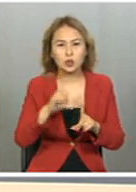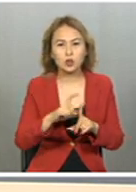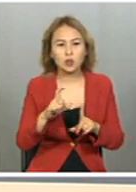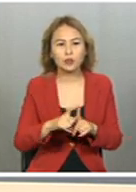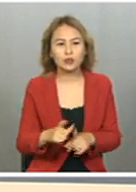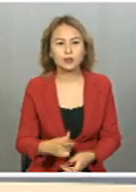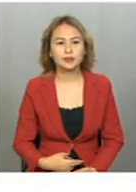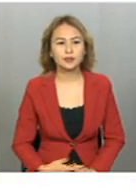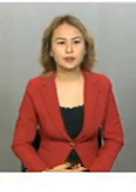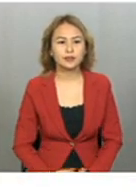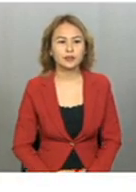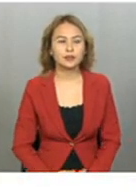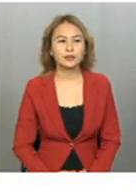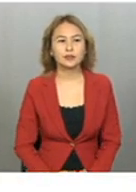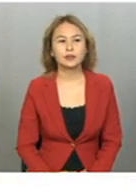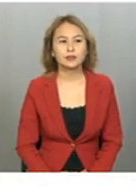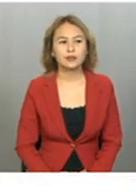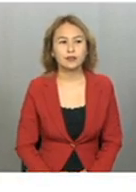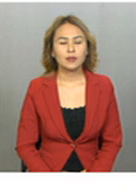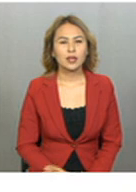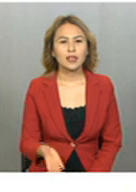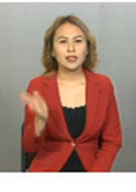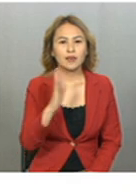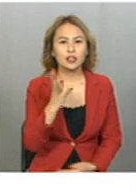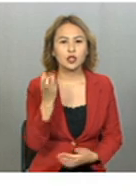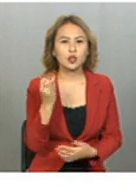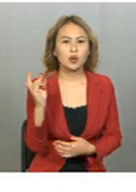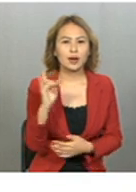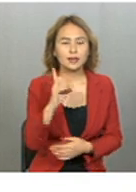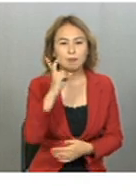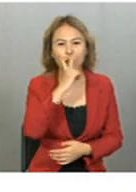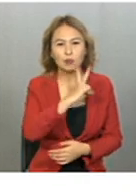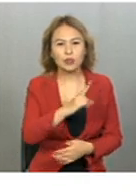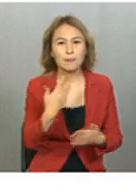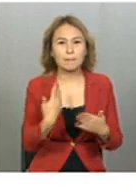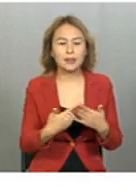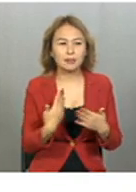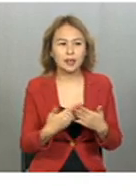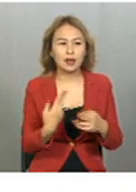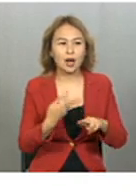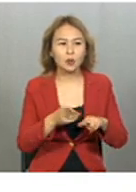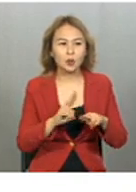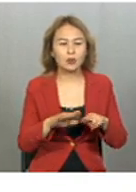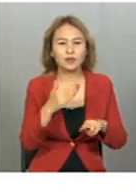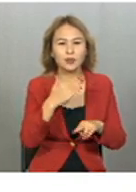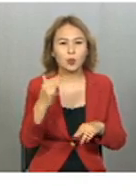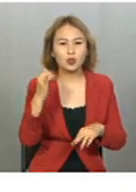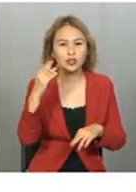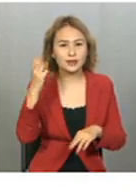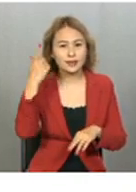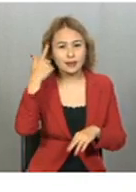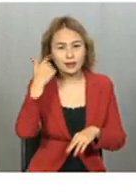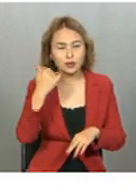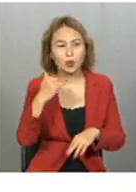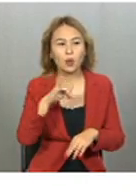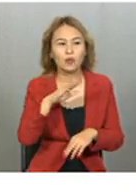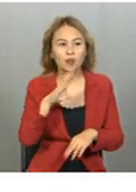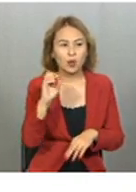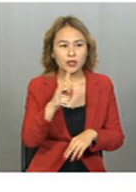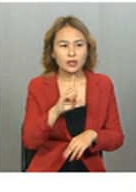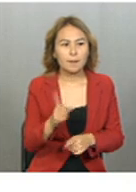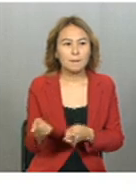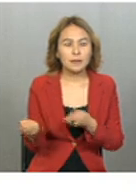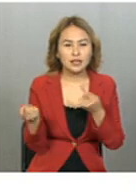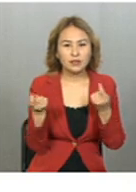слов. Давайте еще раз рассмотрим пример, который вы уже знаете. «Увез»,